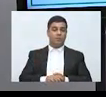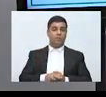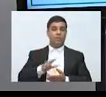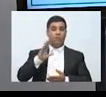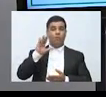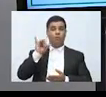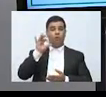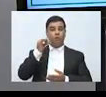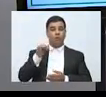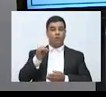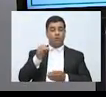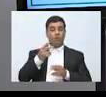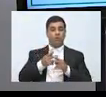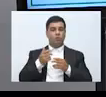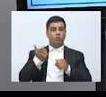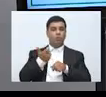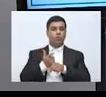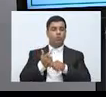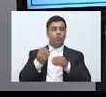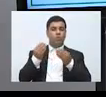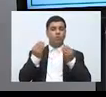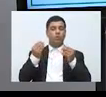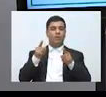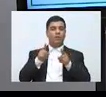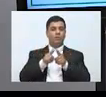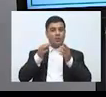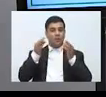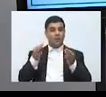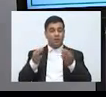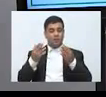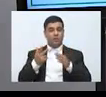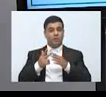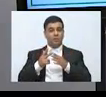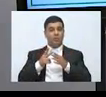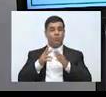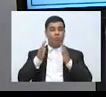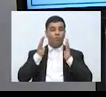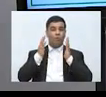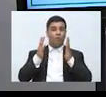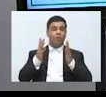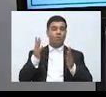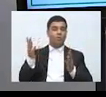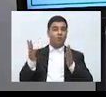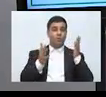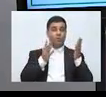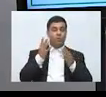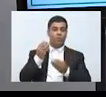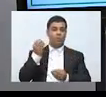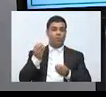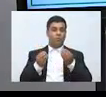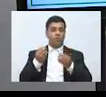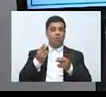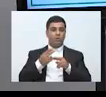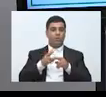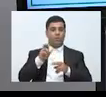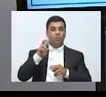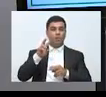Vodiylaring misli go'zal kelinchak. Bog'larda shabboda o'ynar